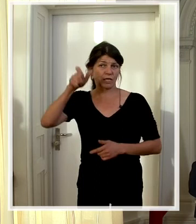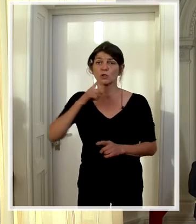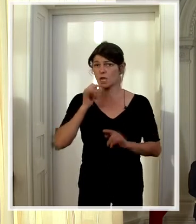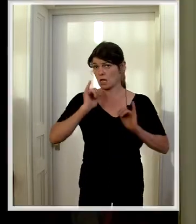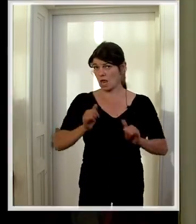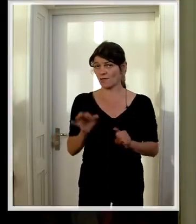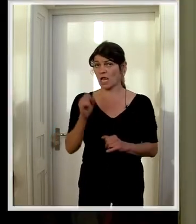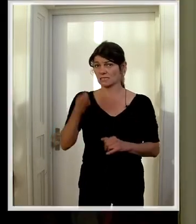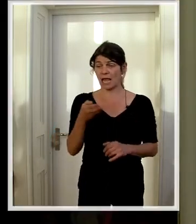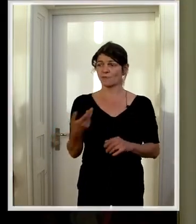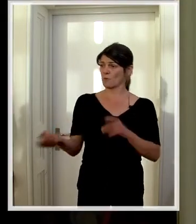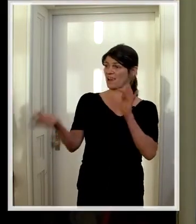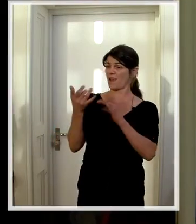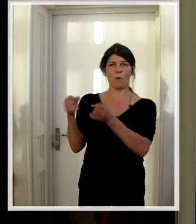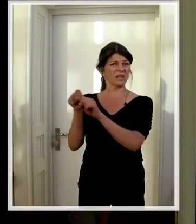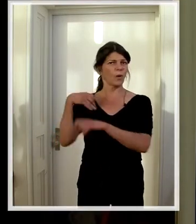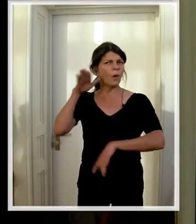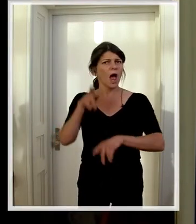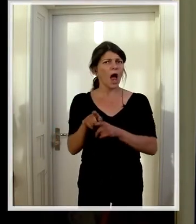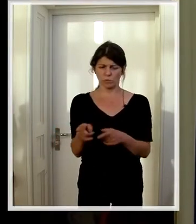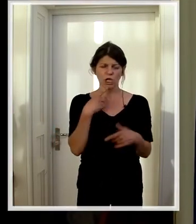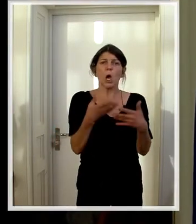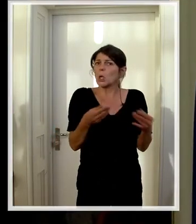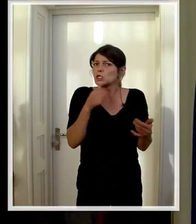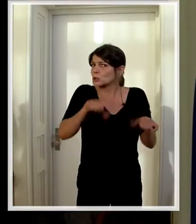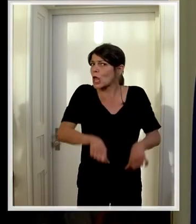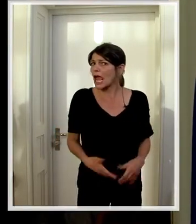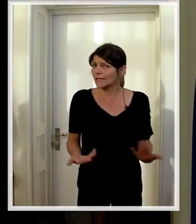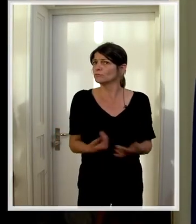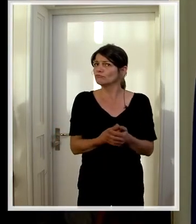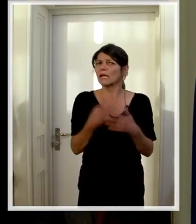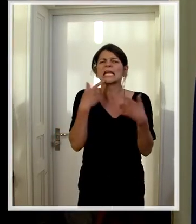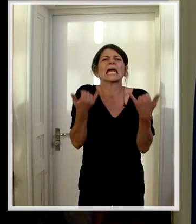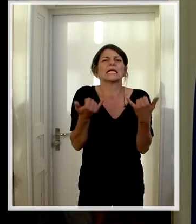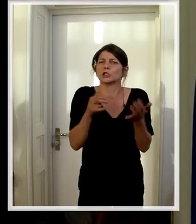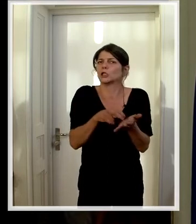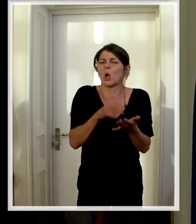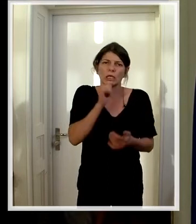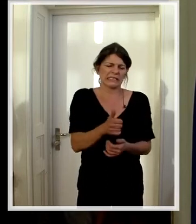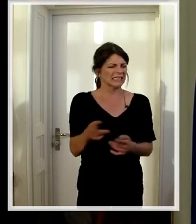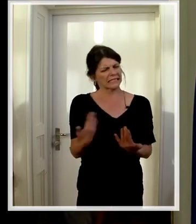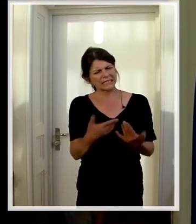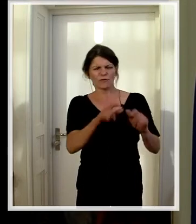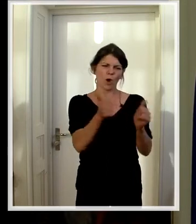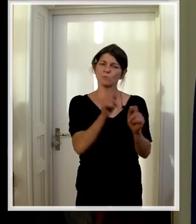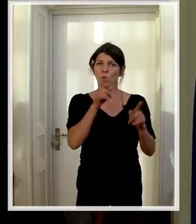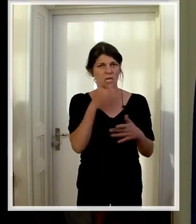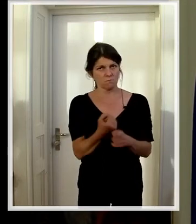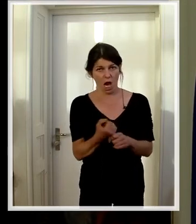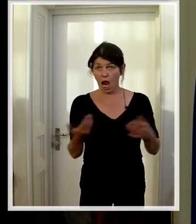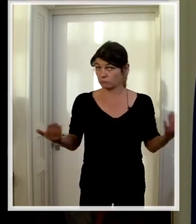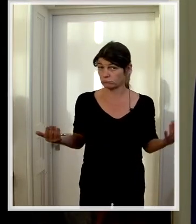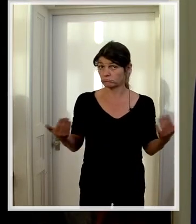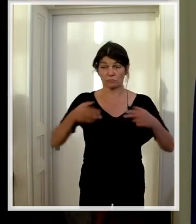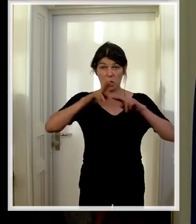vom Gegenkomitee auch, dass es quasi, dass die Lösung gar nicht so schlecht ist, dass es einfach jetzt noch nicht in dieser Form gemacht werden soll. Von allen